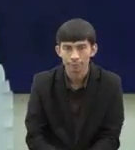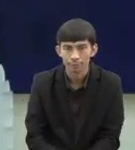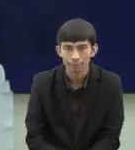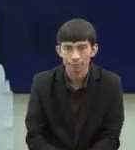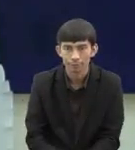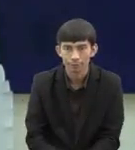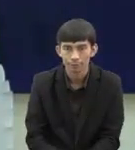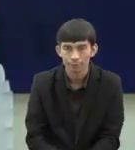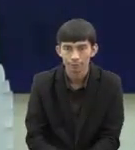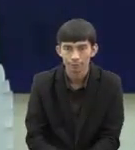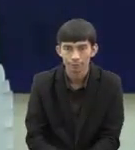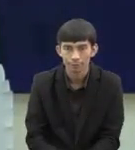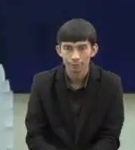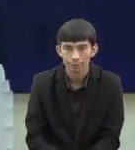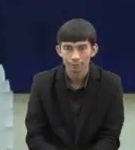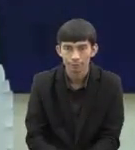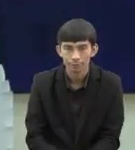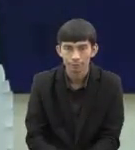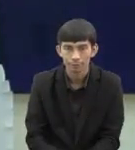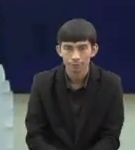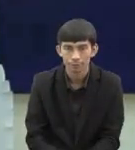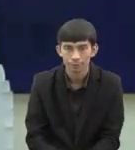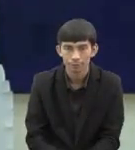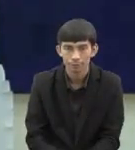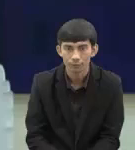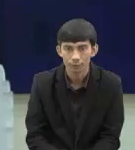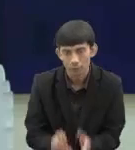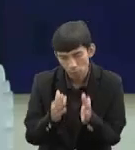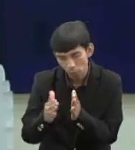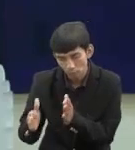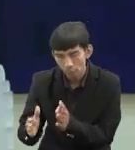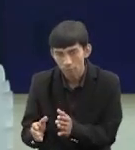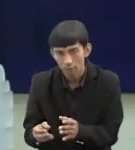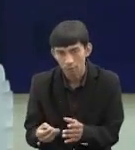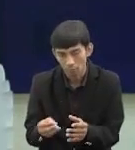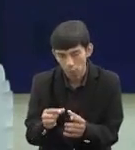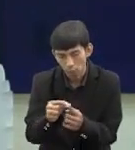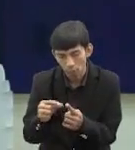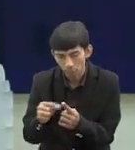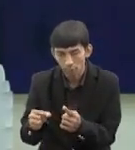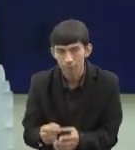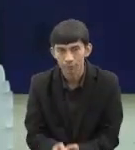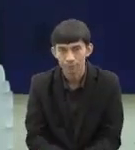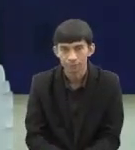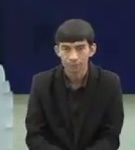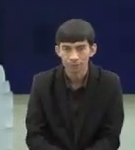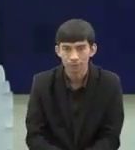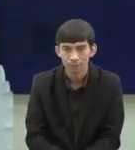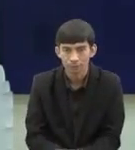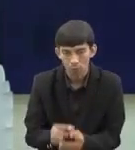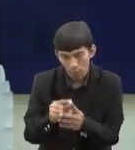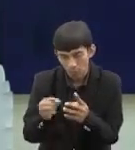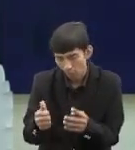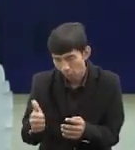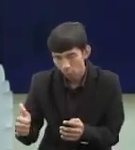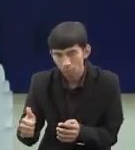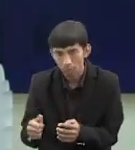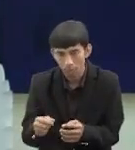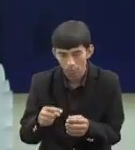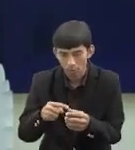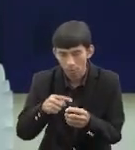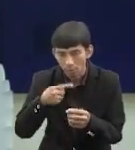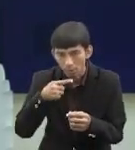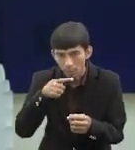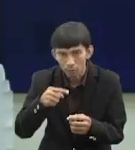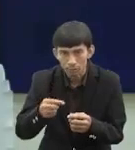này con ấy. Prong priệp bụi đầm nằm con xóa bụi đầm nằm nó con á. Cọp bụi chà được có bụi đầm nằm đây là ô xâm rạp đàm được chì bôn xâm đáy là ngô